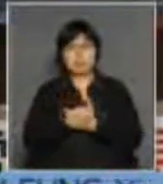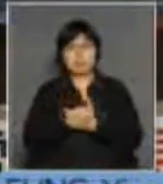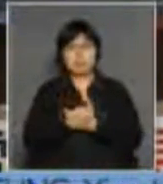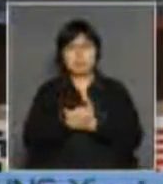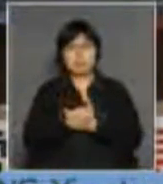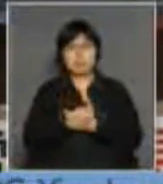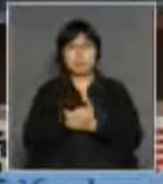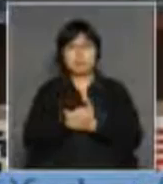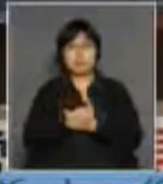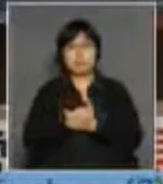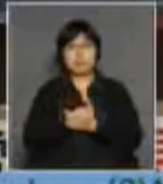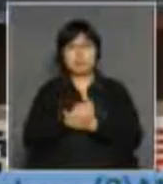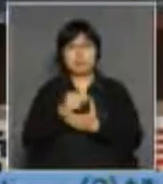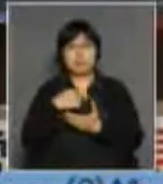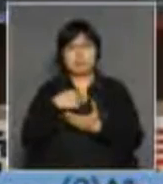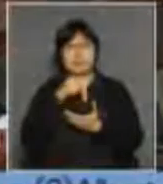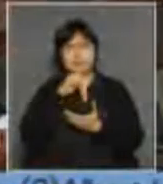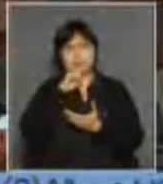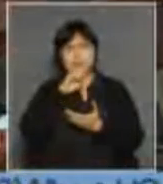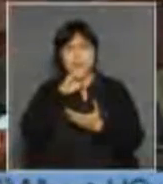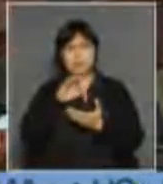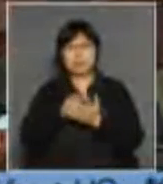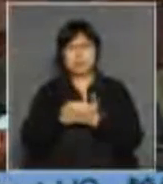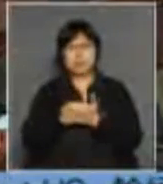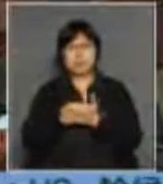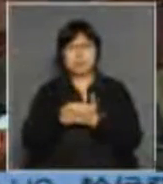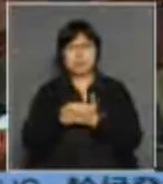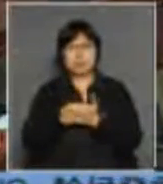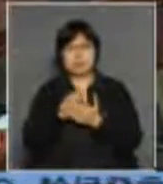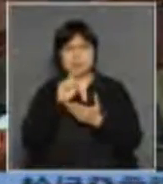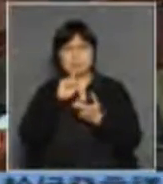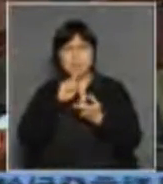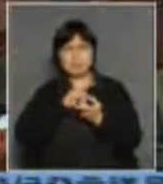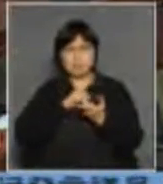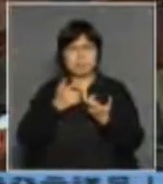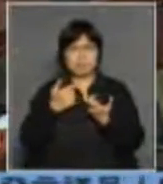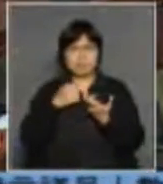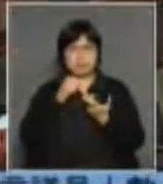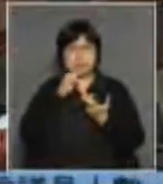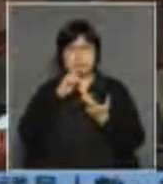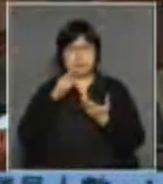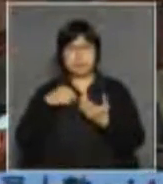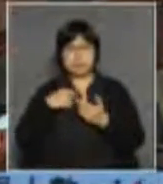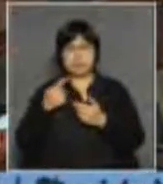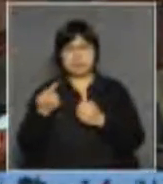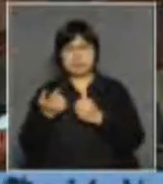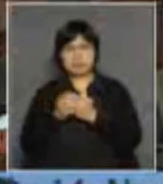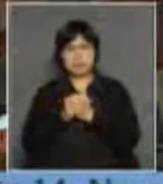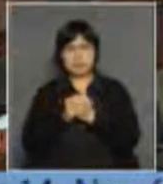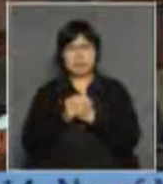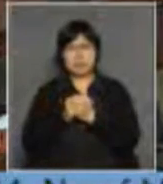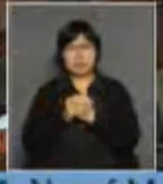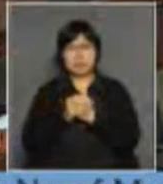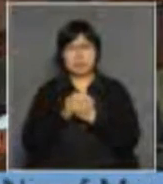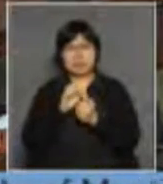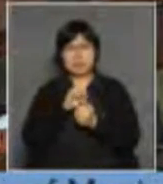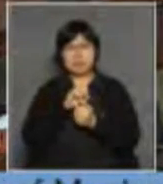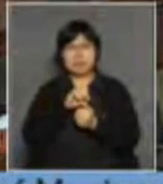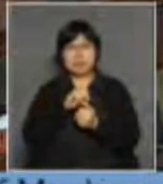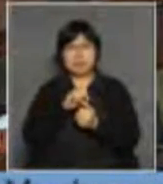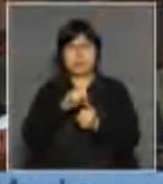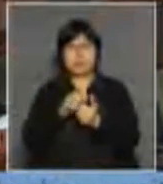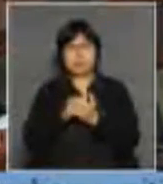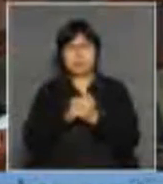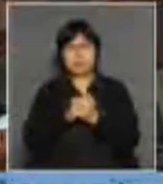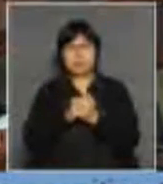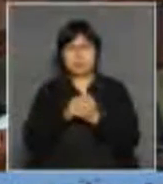的，但是就視乎可能說我們幾錢斤，我們的公道精神，我們怎